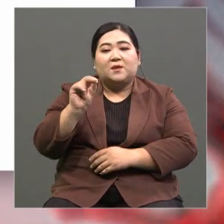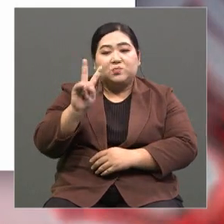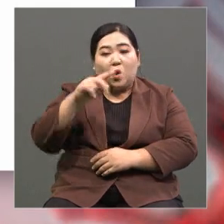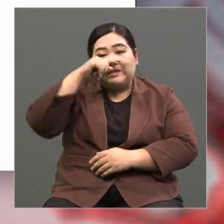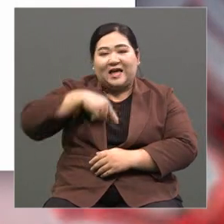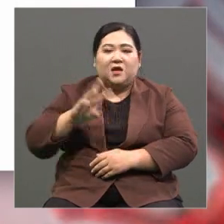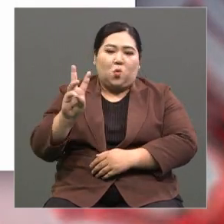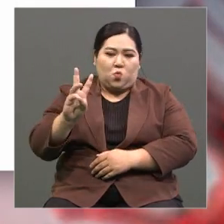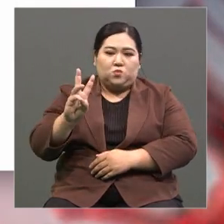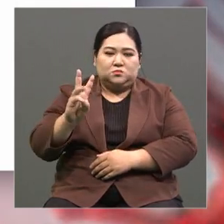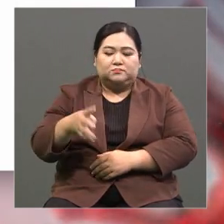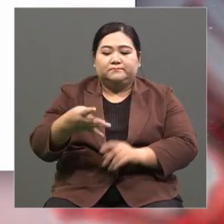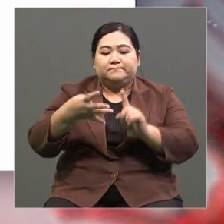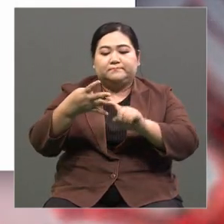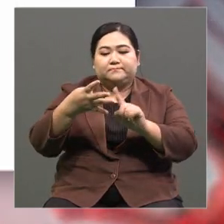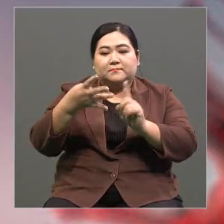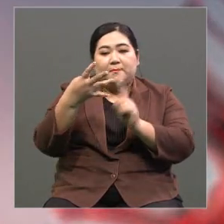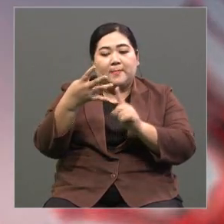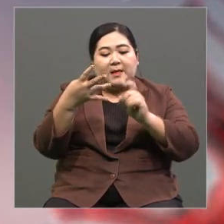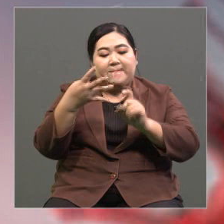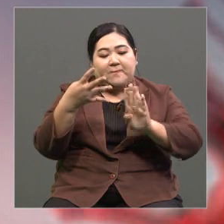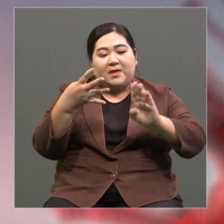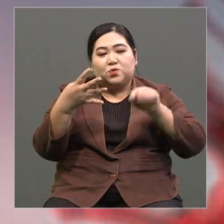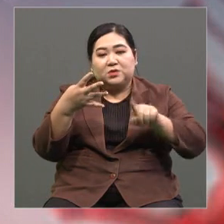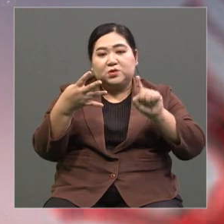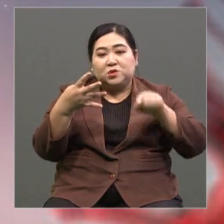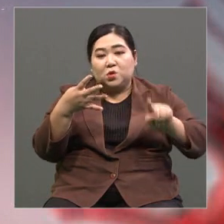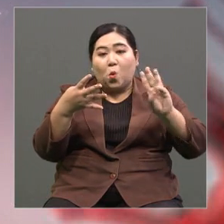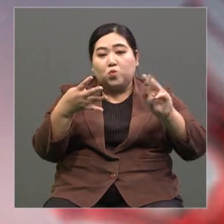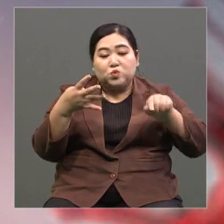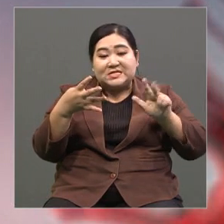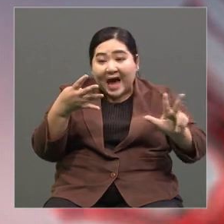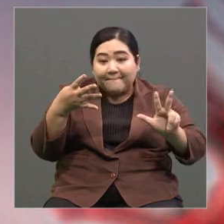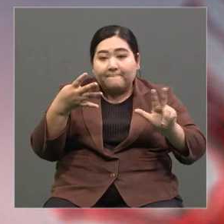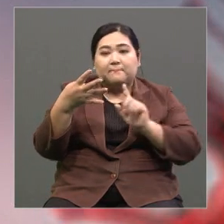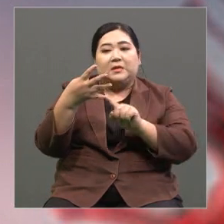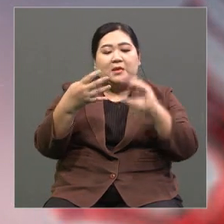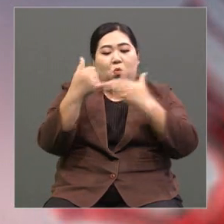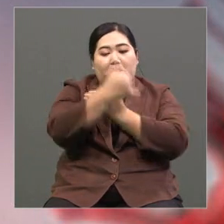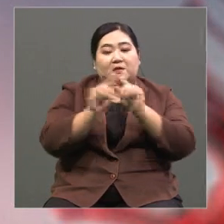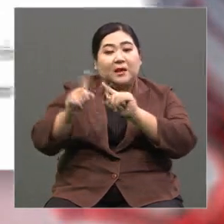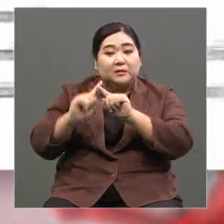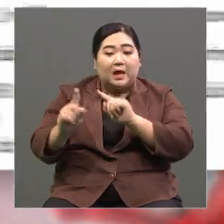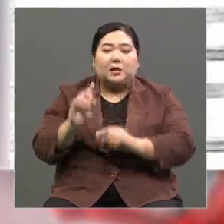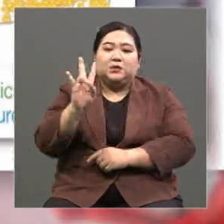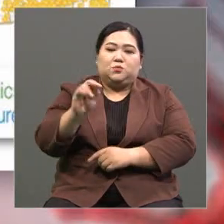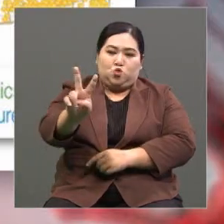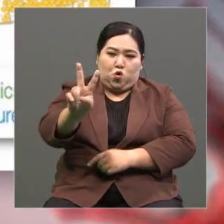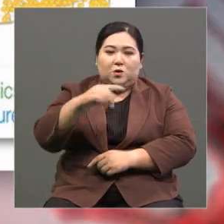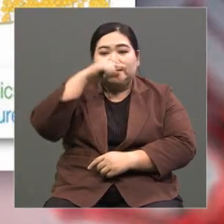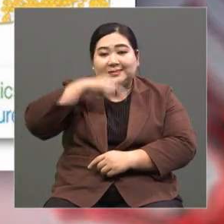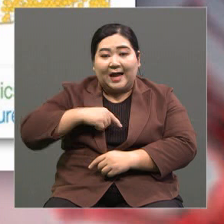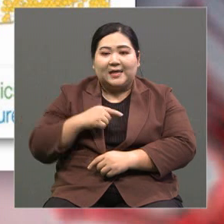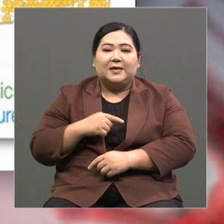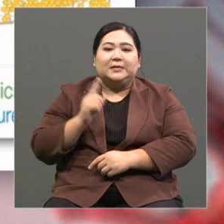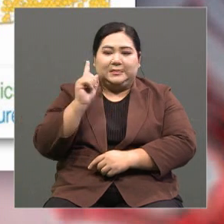ไทยพบ 6คนแล้วก็สายพันธุ์xbb.1.16.3ค่ะทั่วโลกพบไปแล้ว 72คนและใน